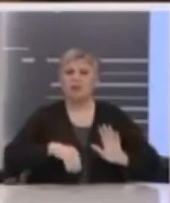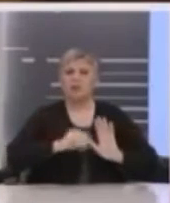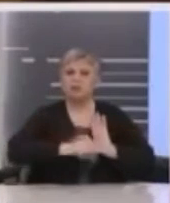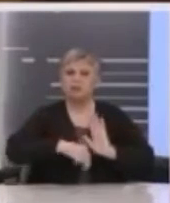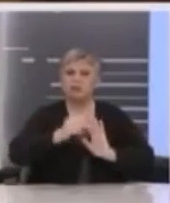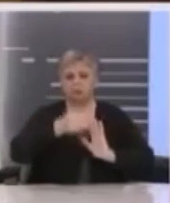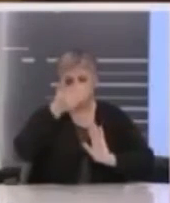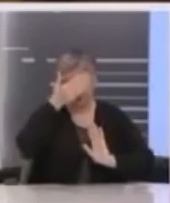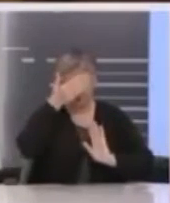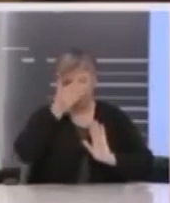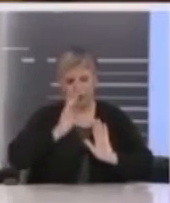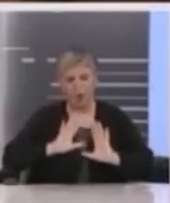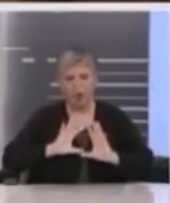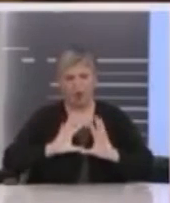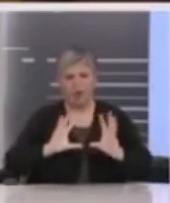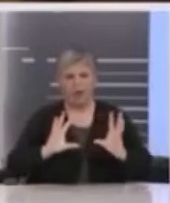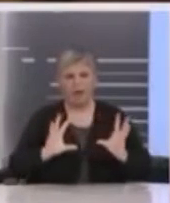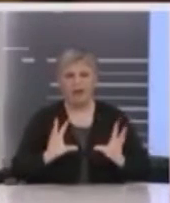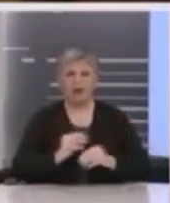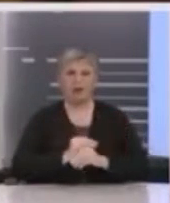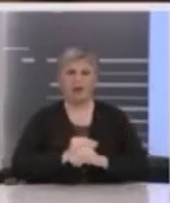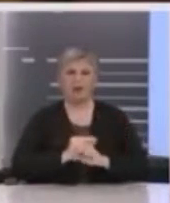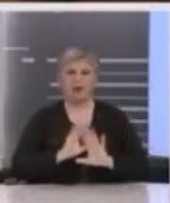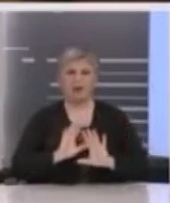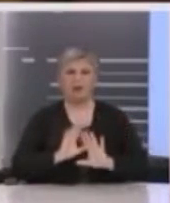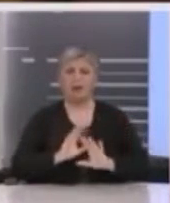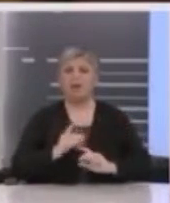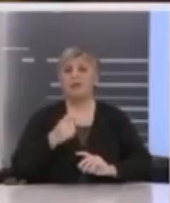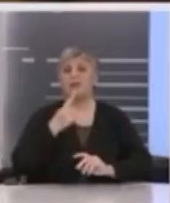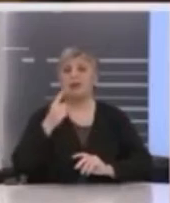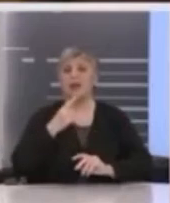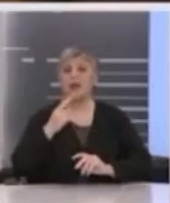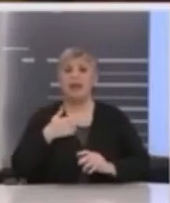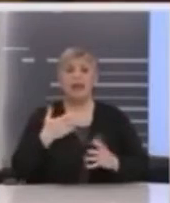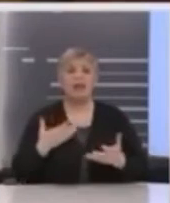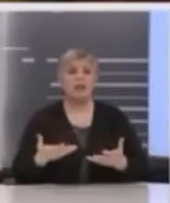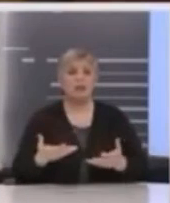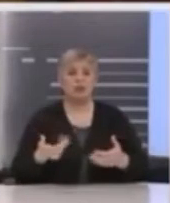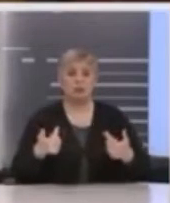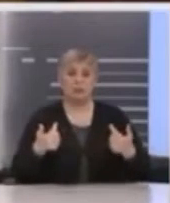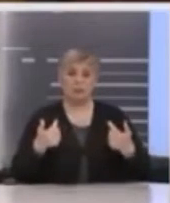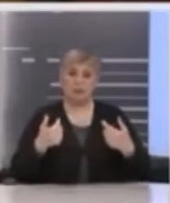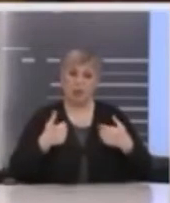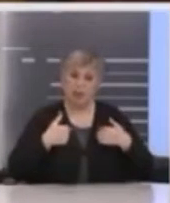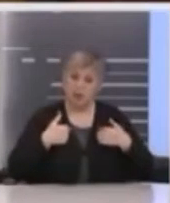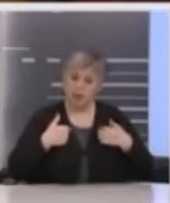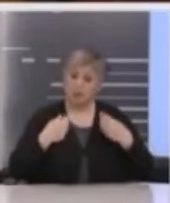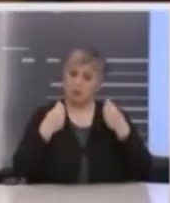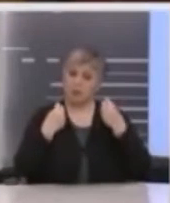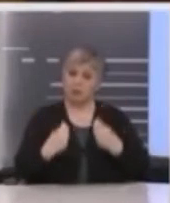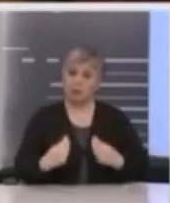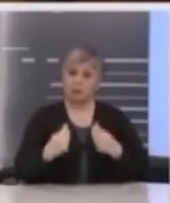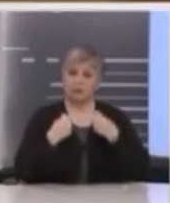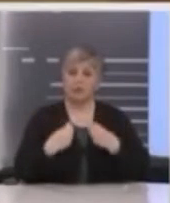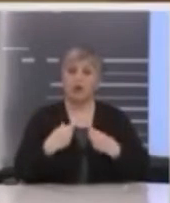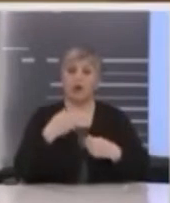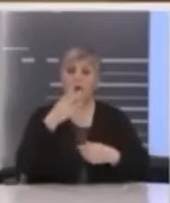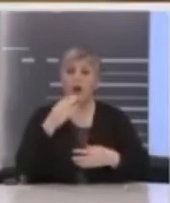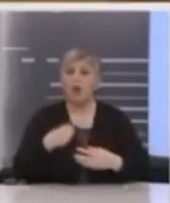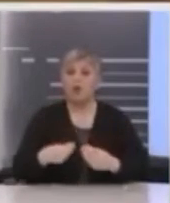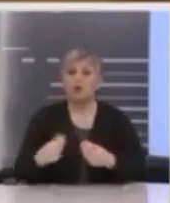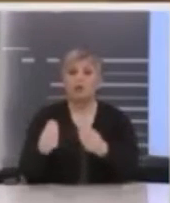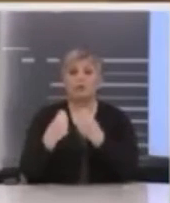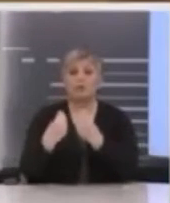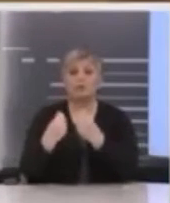έχει δώσει την θεωρία του υπερπλεονάσματος λέγοντας ότι εμείς είμαστε πολύ καλύτεροι μαθητές από αυτό που